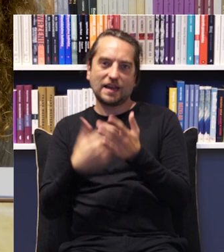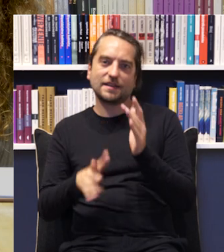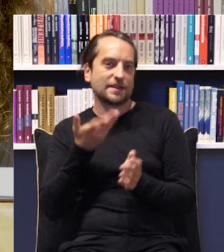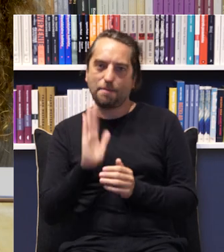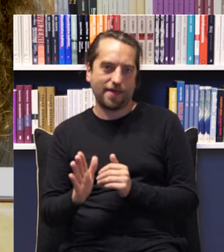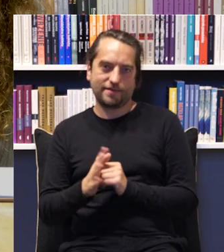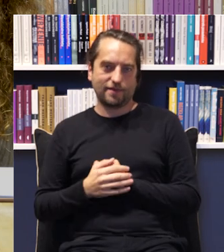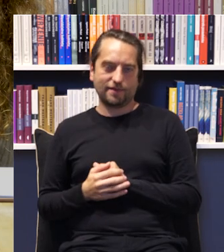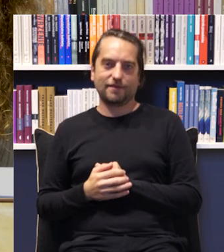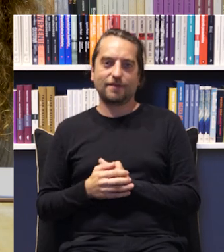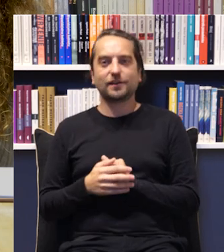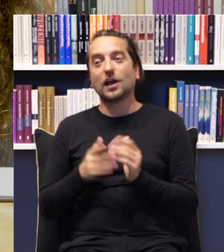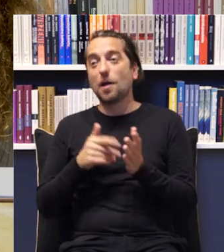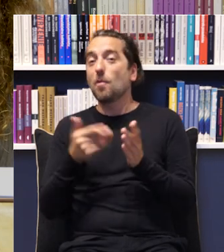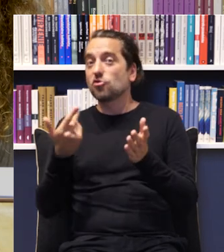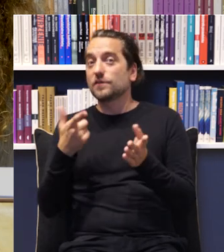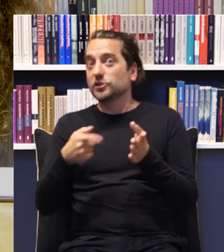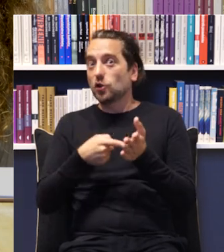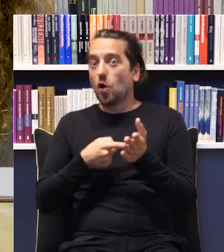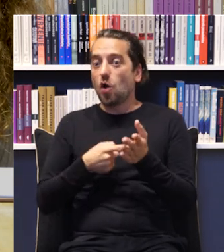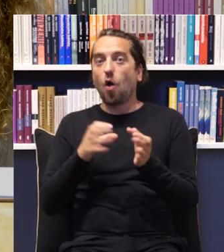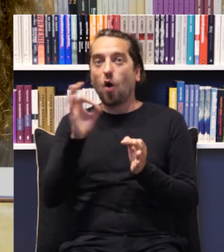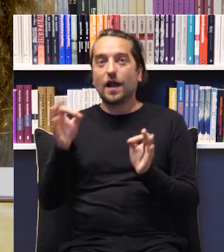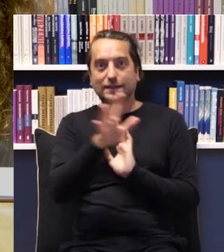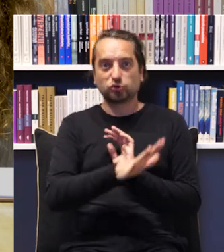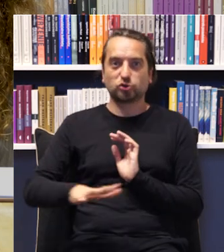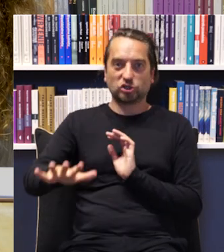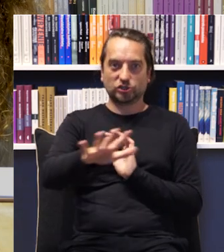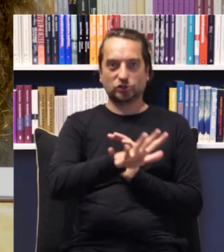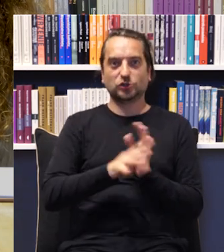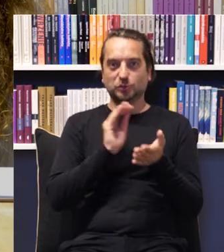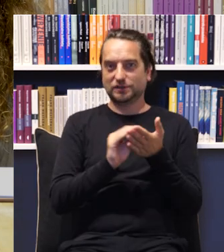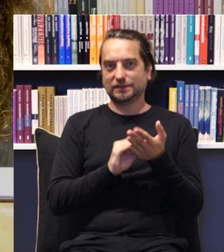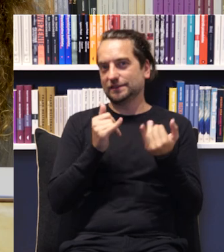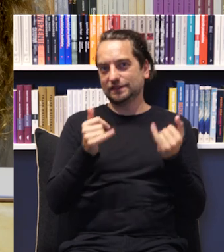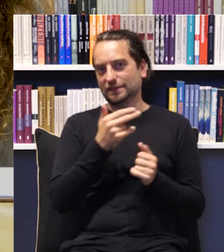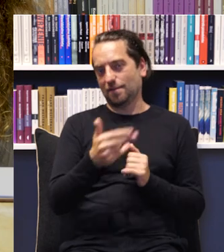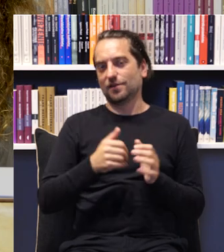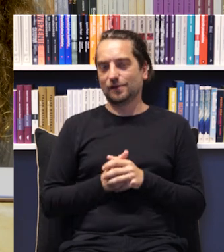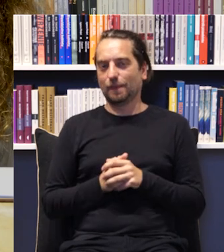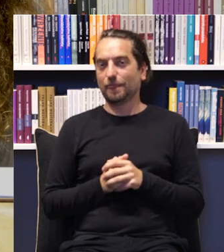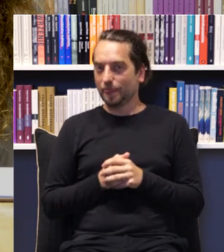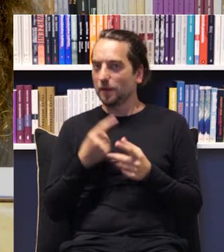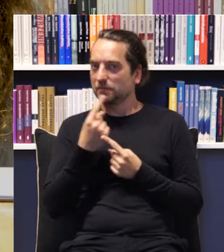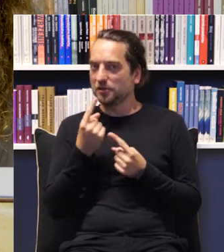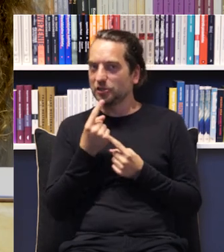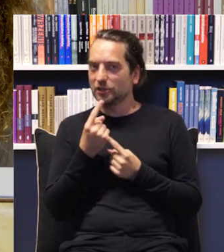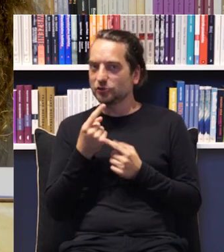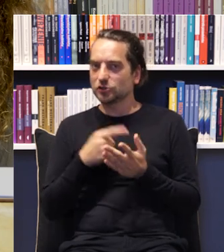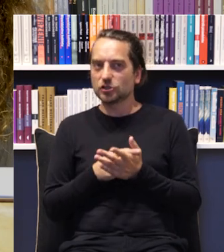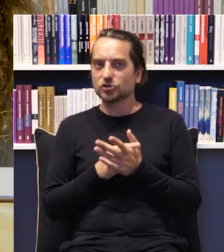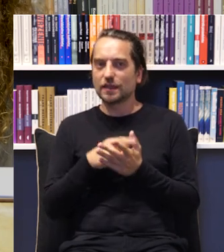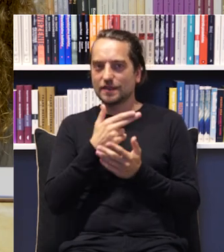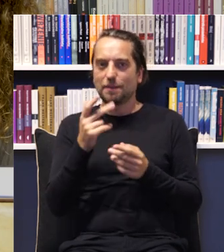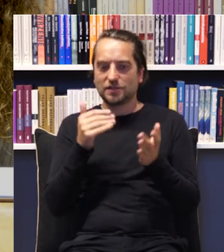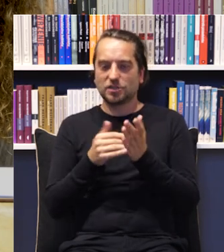A może się zrobi jakaś przestrzeń wtedy. Ale no jakby wiesz, to pewnie jest też jakiś temat jakoś mocniej do zbadania w